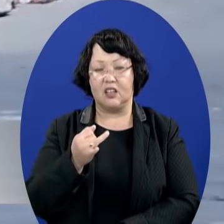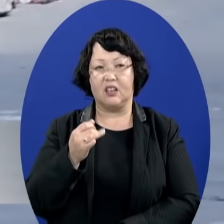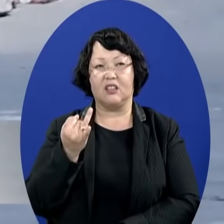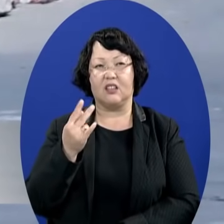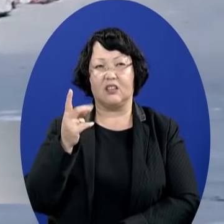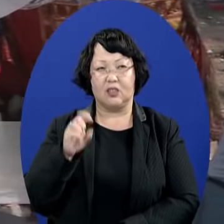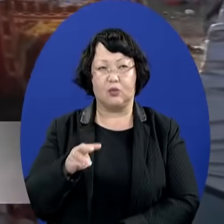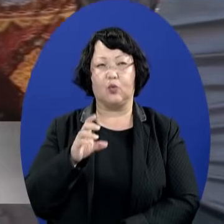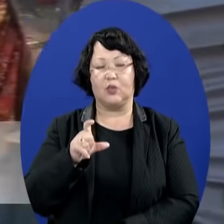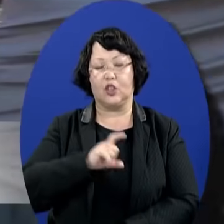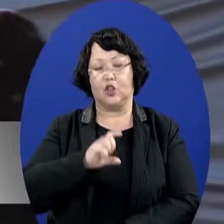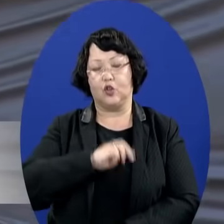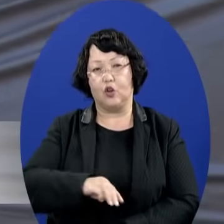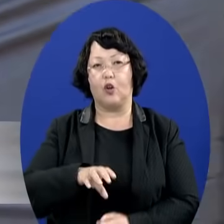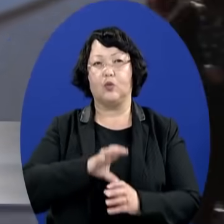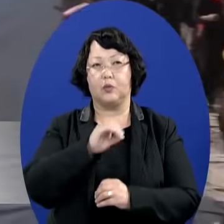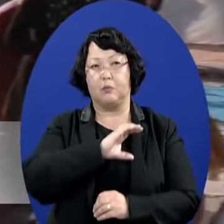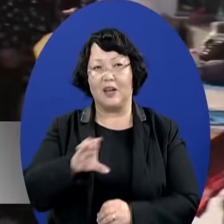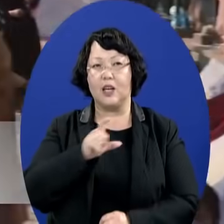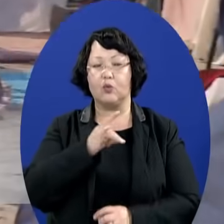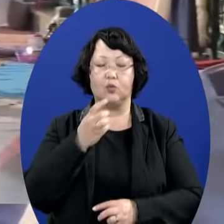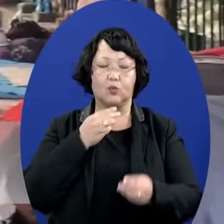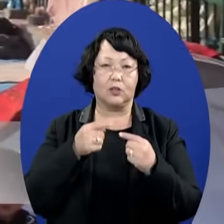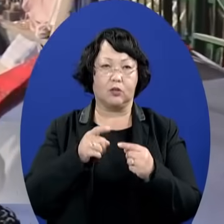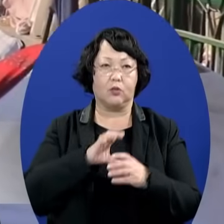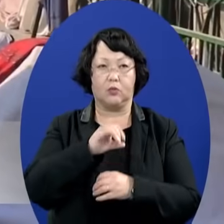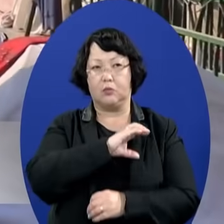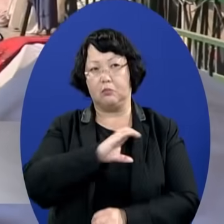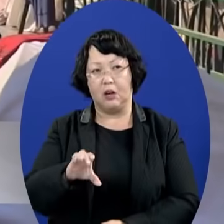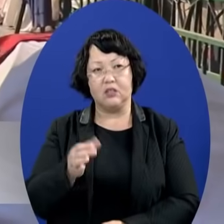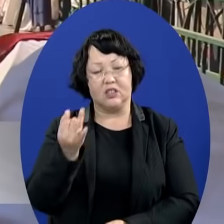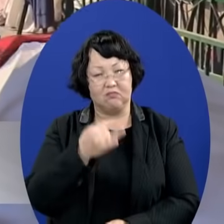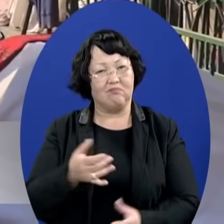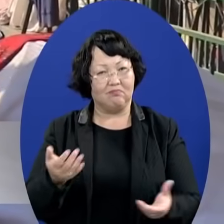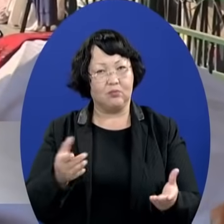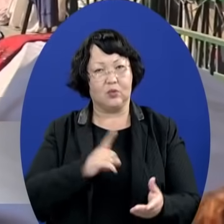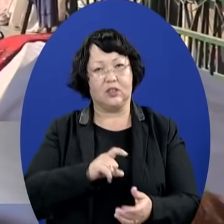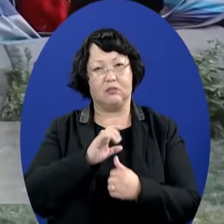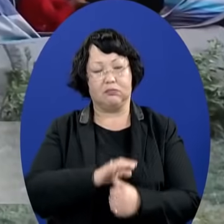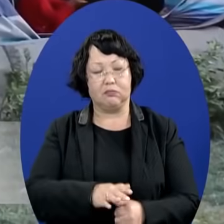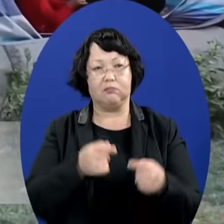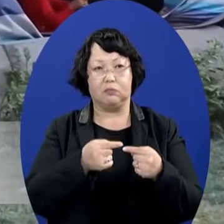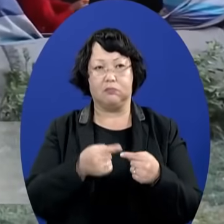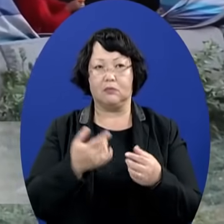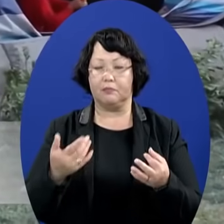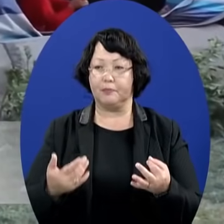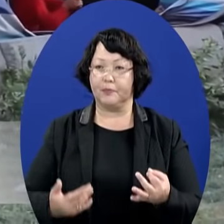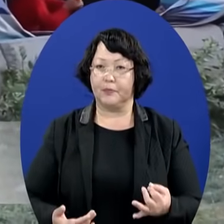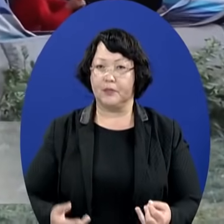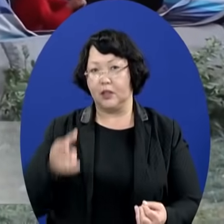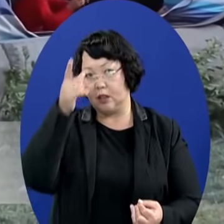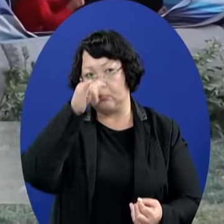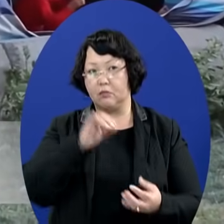төлөө олон улсын холбоо, Эрүүдэн шүүхийн эсрэг олон улсын байгууллага ийм дүгнэлтүүд бүхий тайлангаа Берлинд танилцууллаа. За